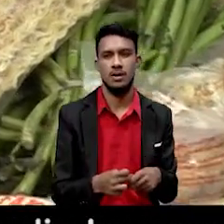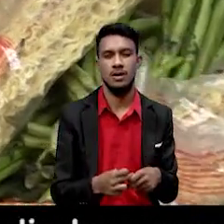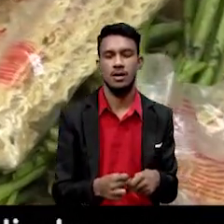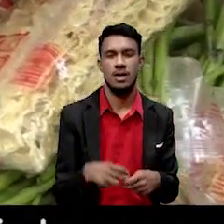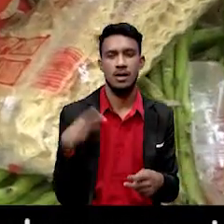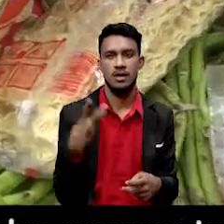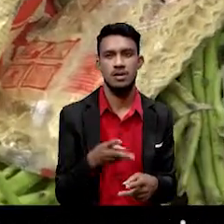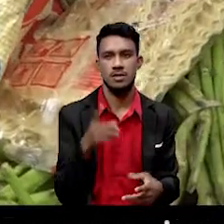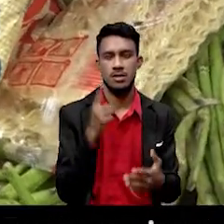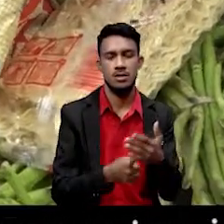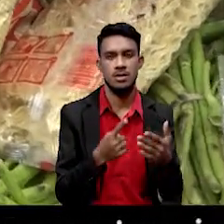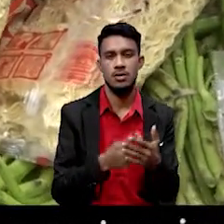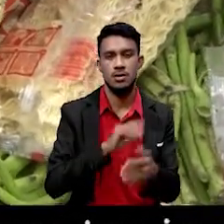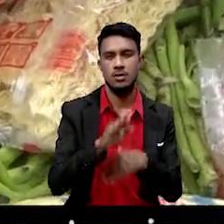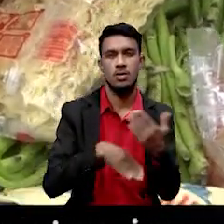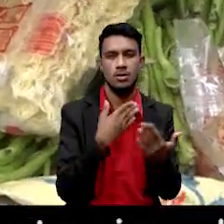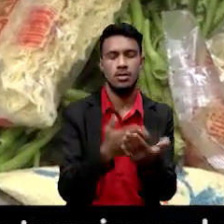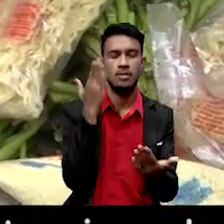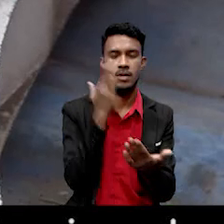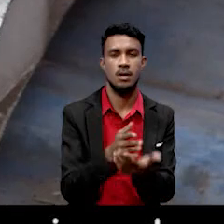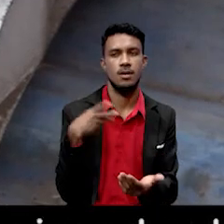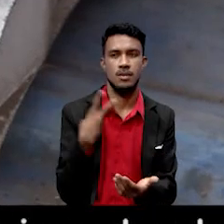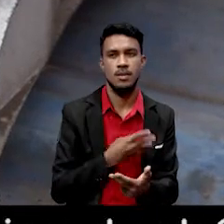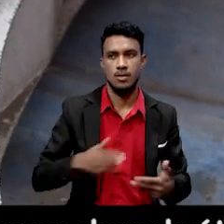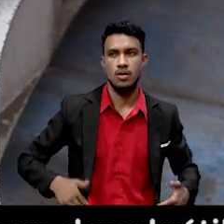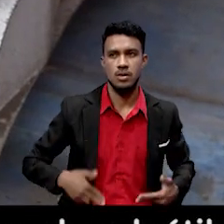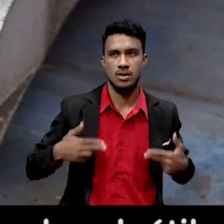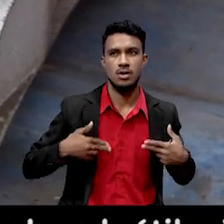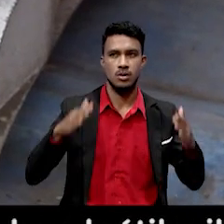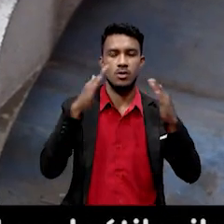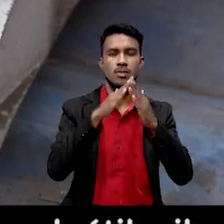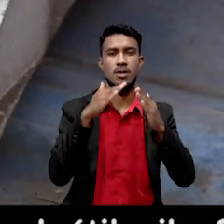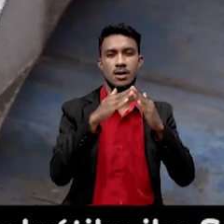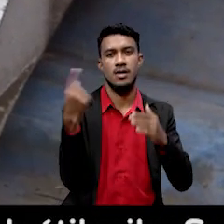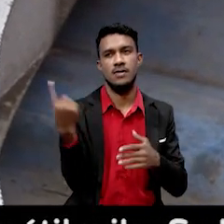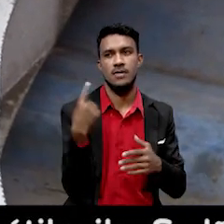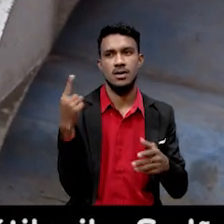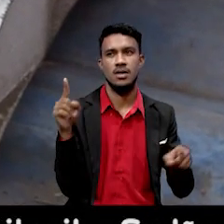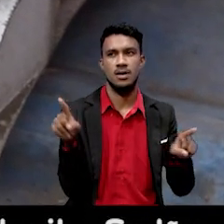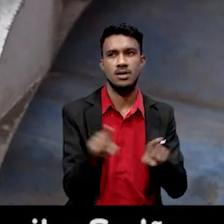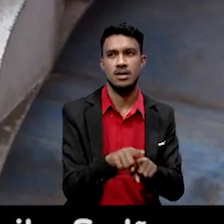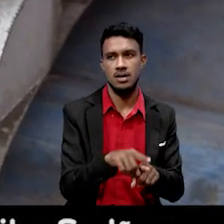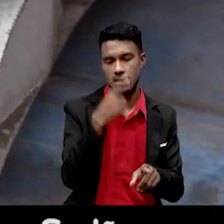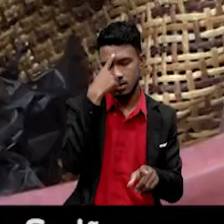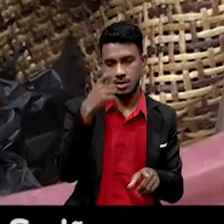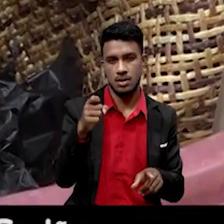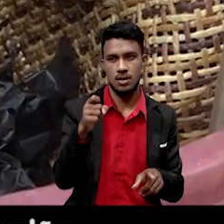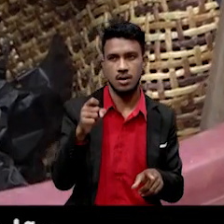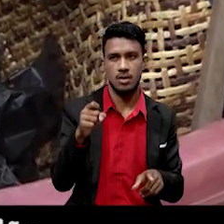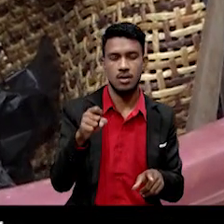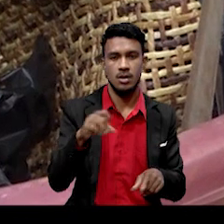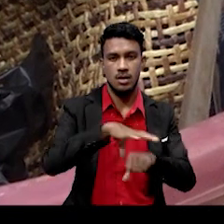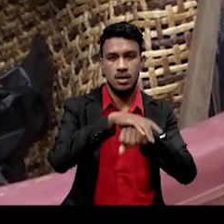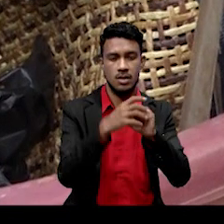lah ni mana kami ni moris ni kalau kami numan mas asa ni hela dit kan tanah longsor halor raimun tio